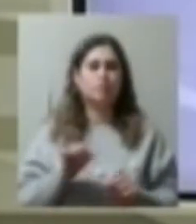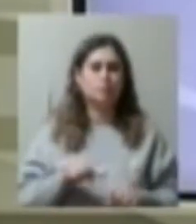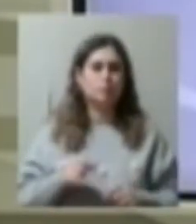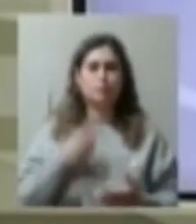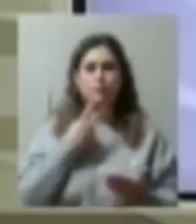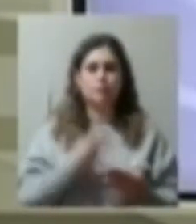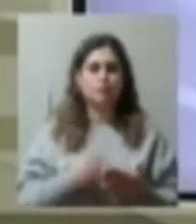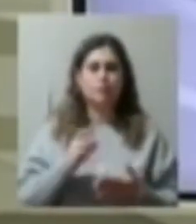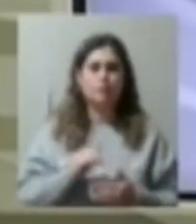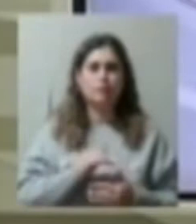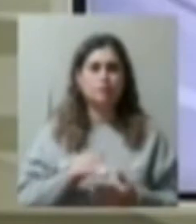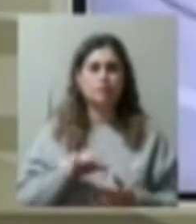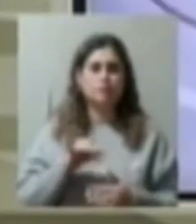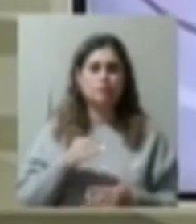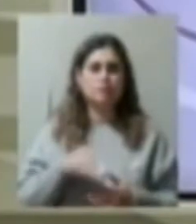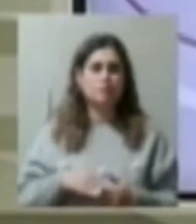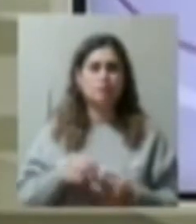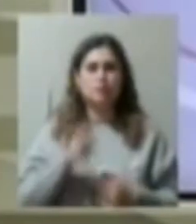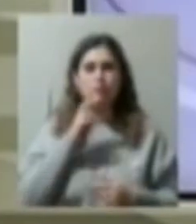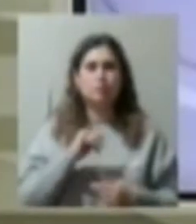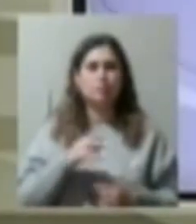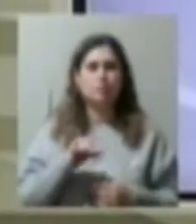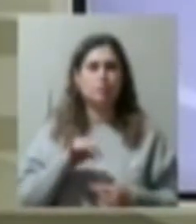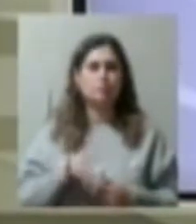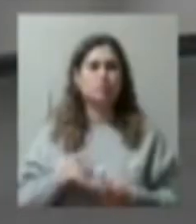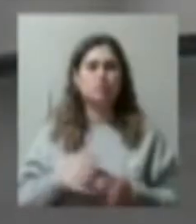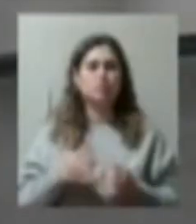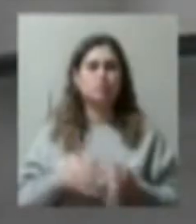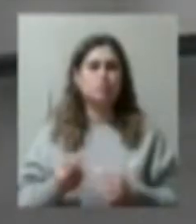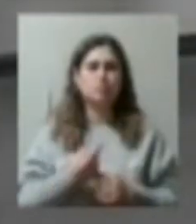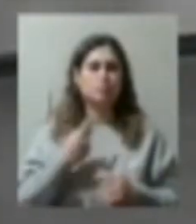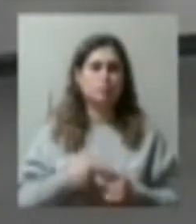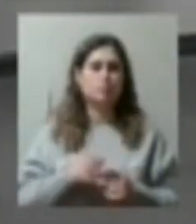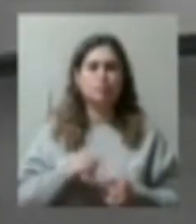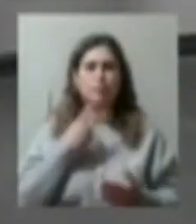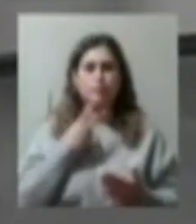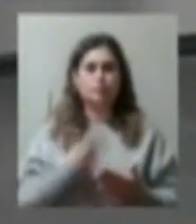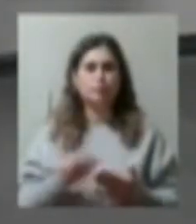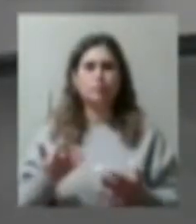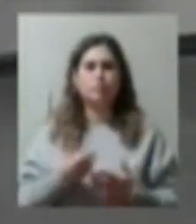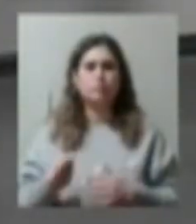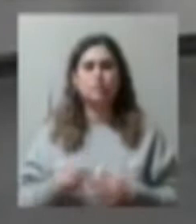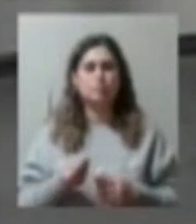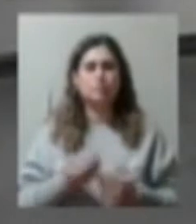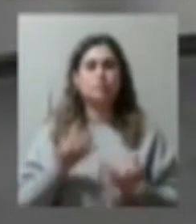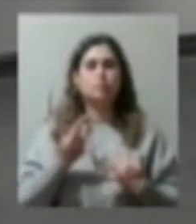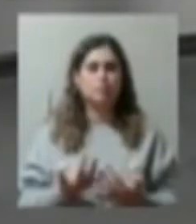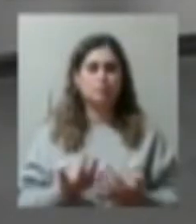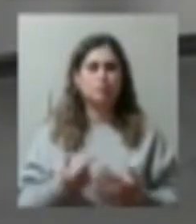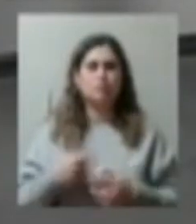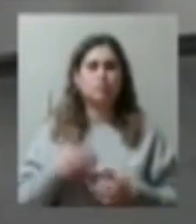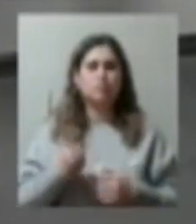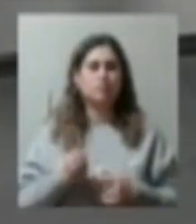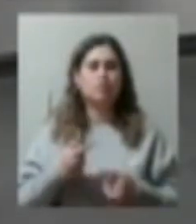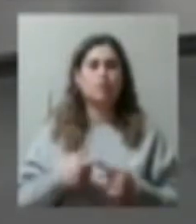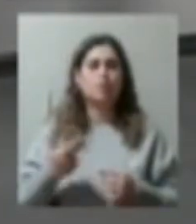на офіційному сайті Держгеокадастру Херсонської області, тобто побачити, які землі, скільки та якій